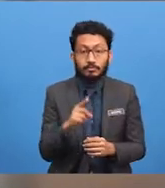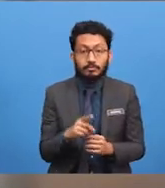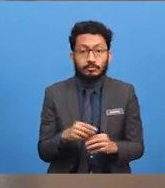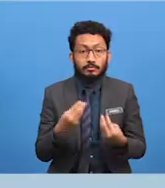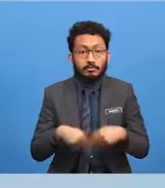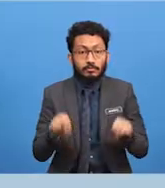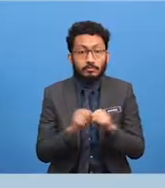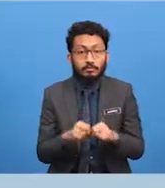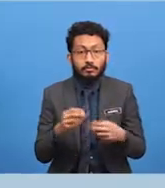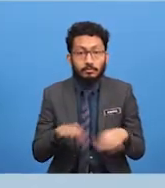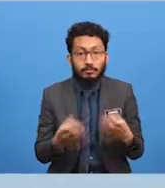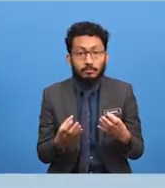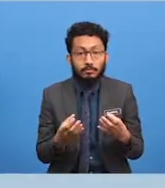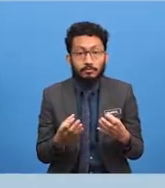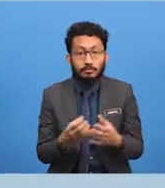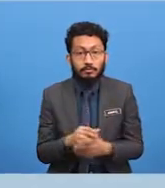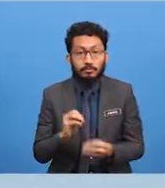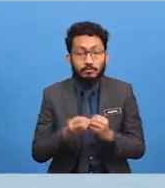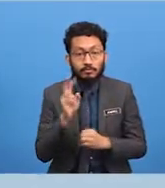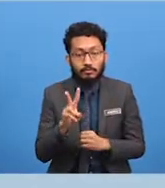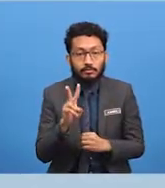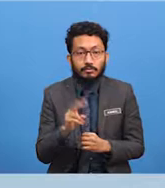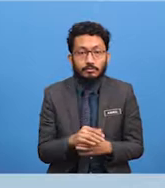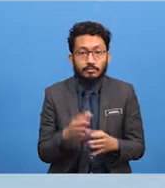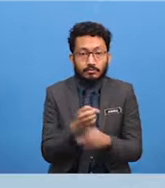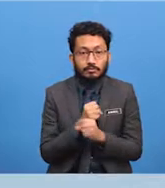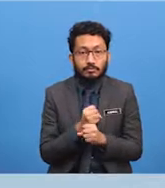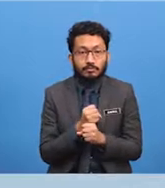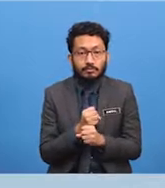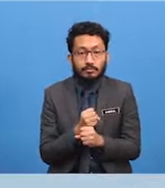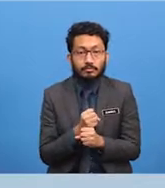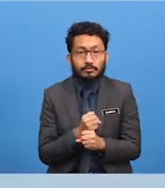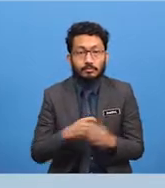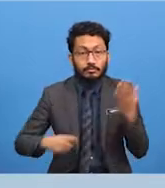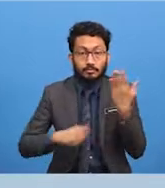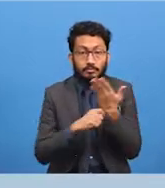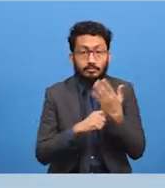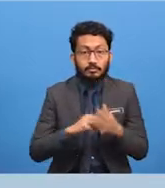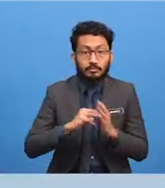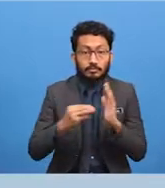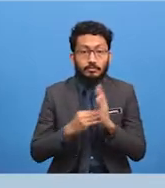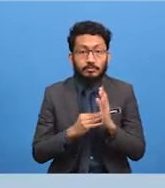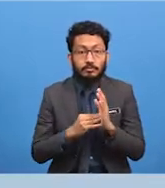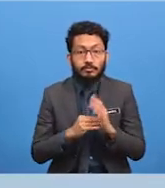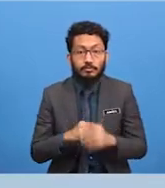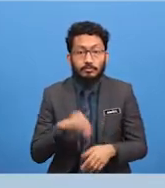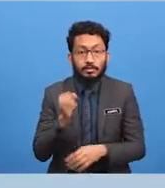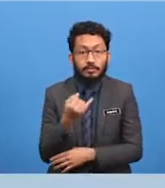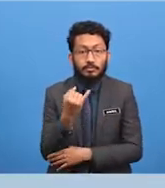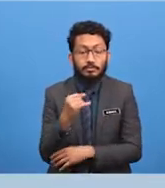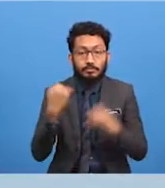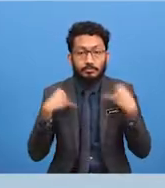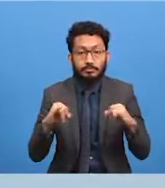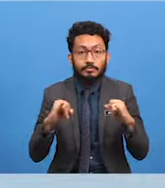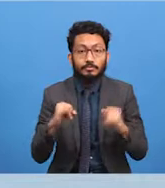dilakukan pada alternatif kedua, mendapati menambahkan bilangan jurujual mampu